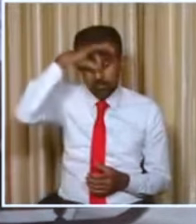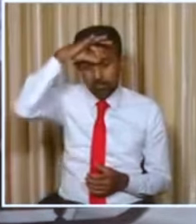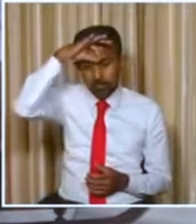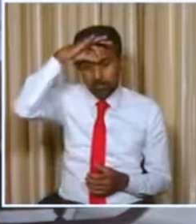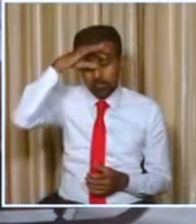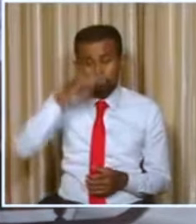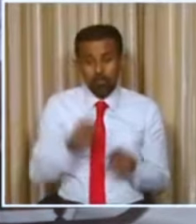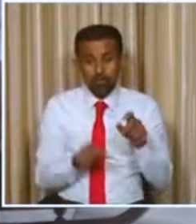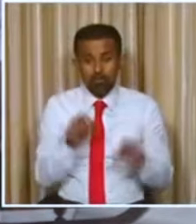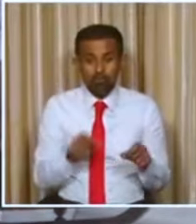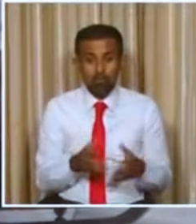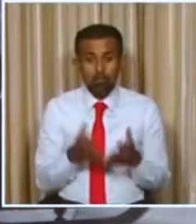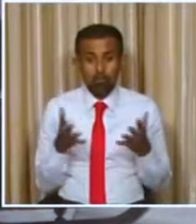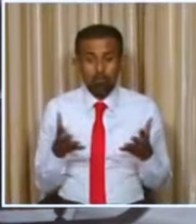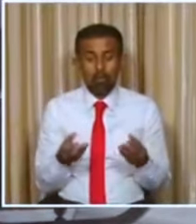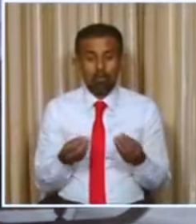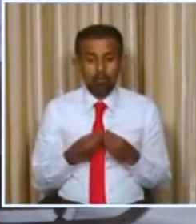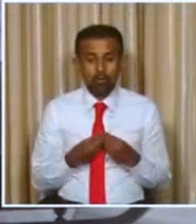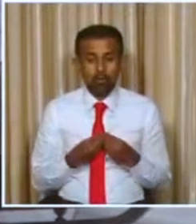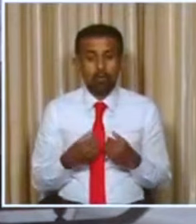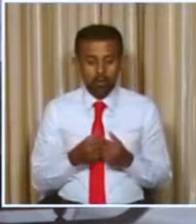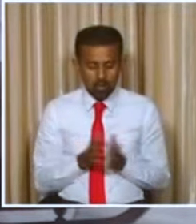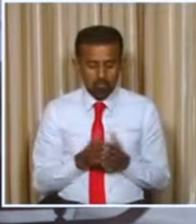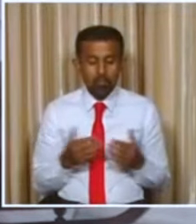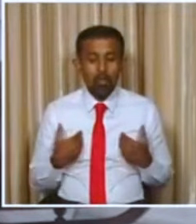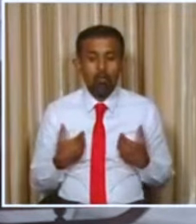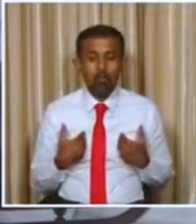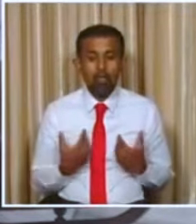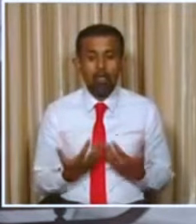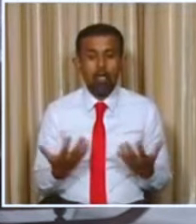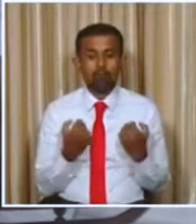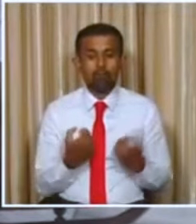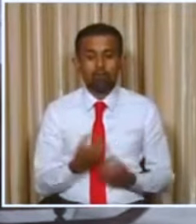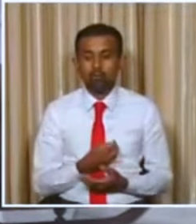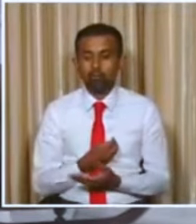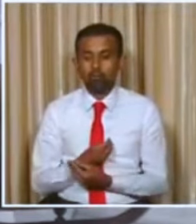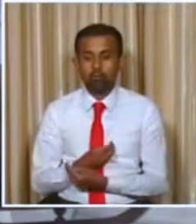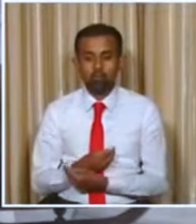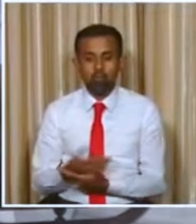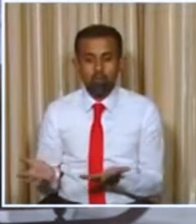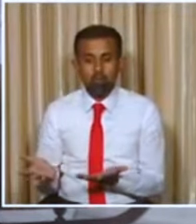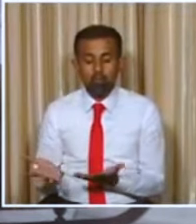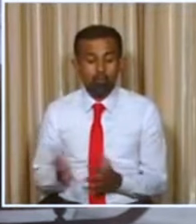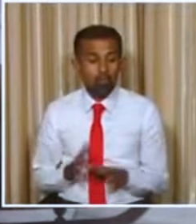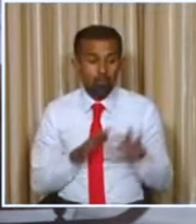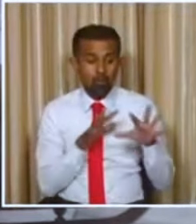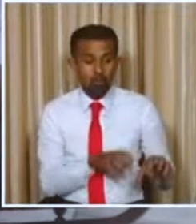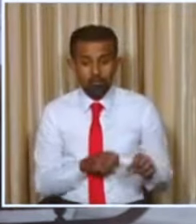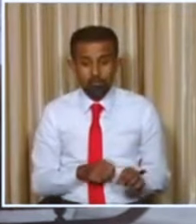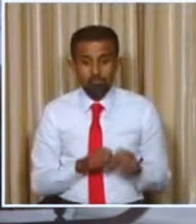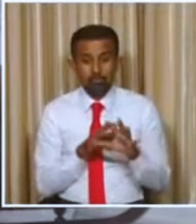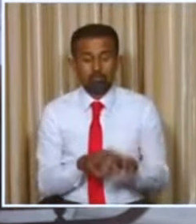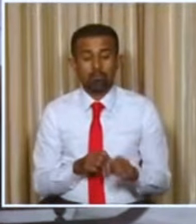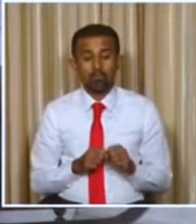என்று நாங்கள் தொடர்ந்து கேட்டு வருகின்ற போதும் கூட, கடந்த வாரமும் அந்த பண்ணையாளர்களுடைய கால்நடைகள் மேய்கின்ற மேய்ச்சல் தரைகள்